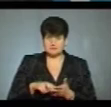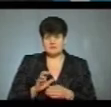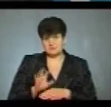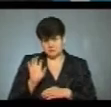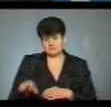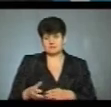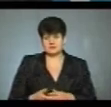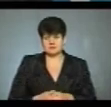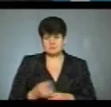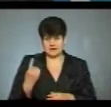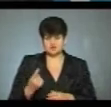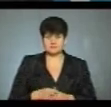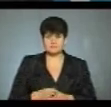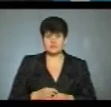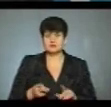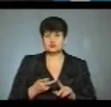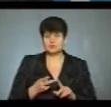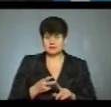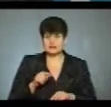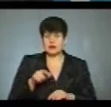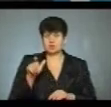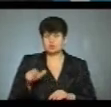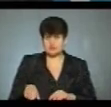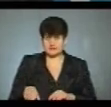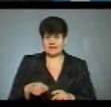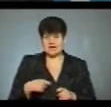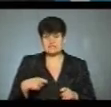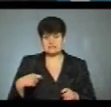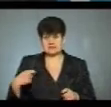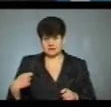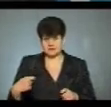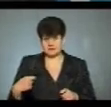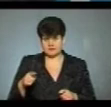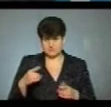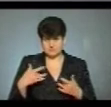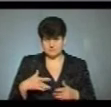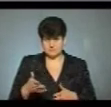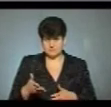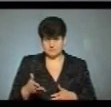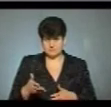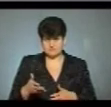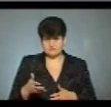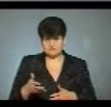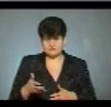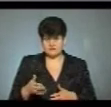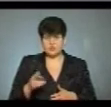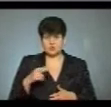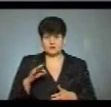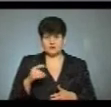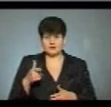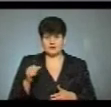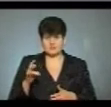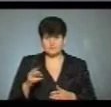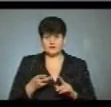надіслали. Перше. Друге, та людина, яка затримала надіслання, вона звільнена вже чи ні? Догана, так? Да?